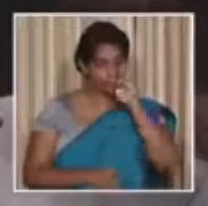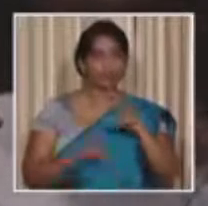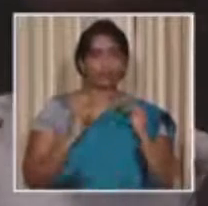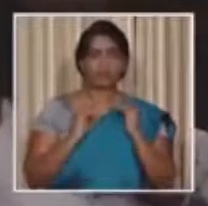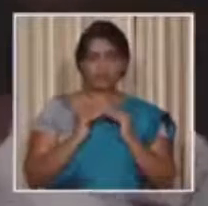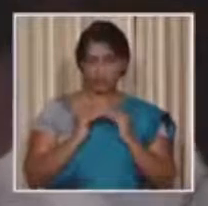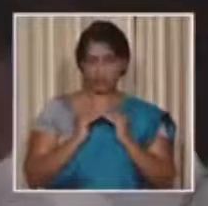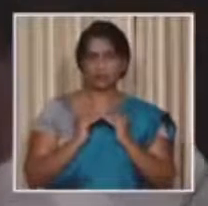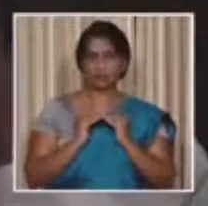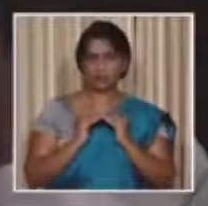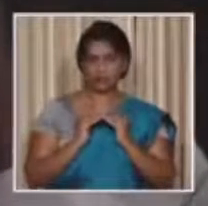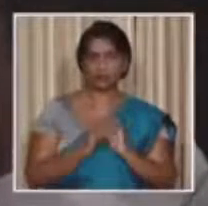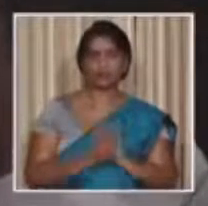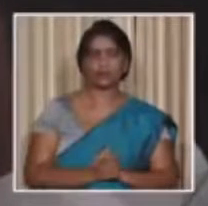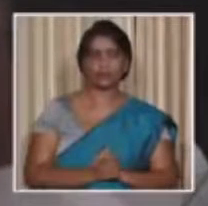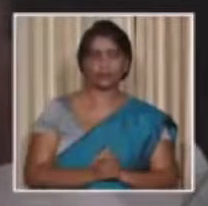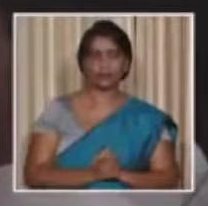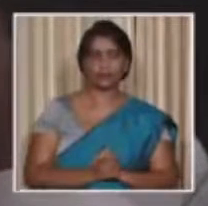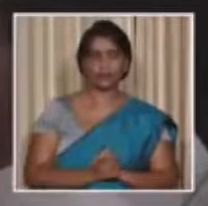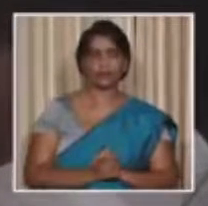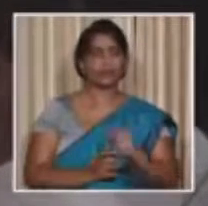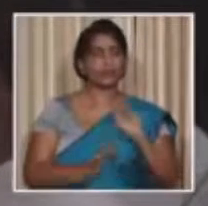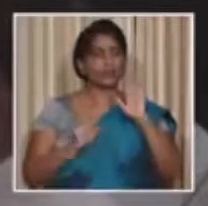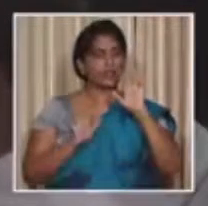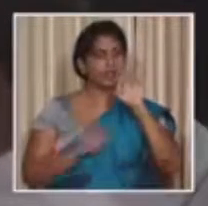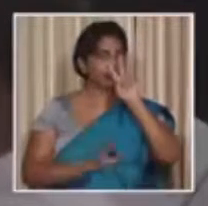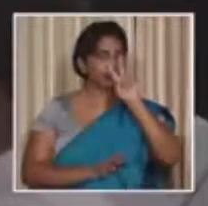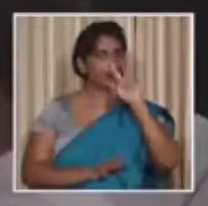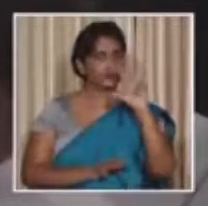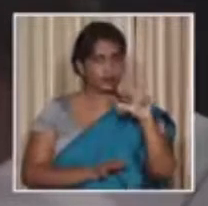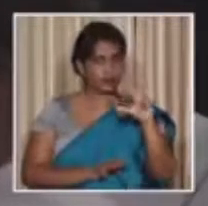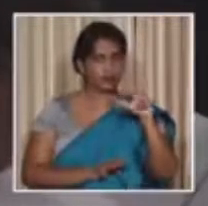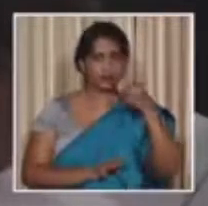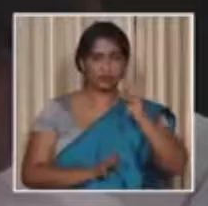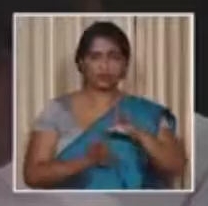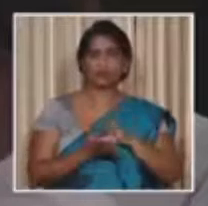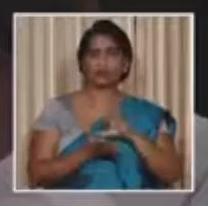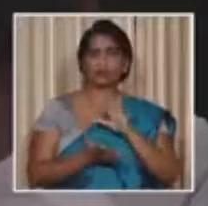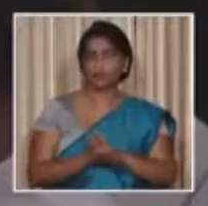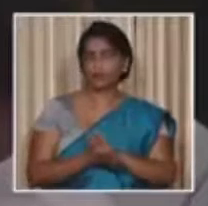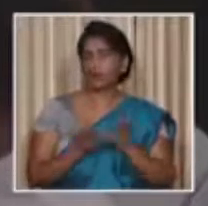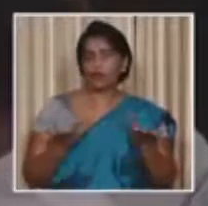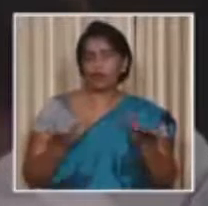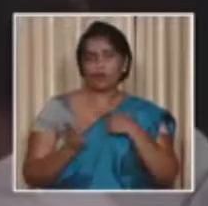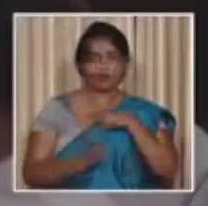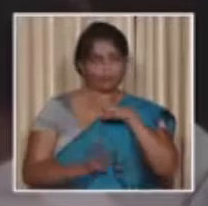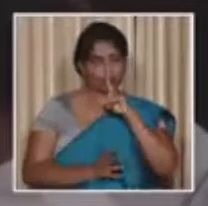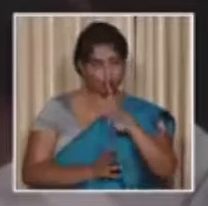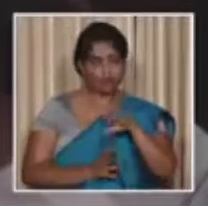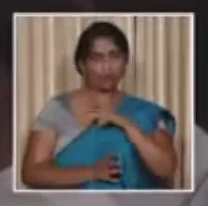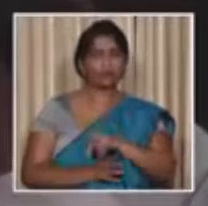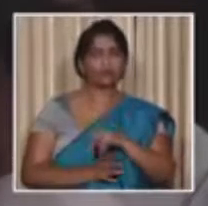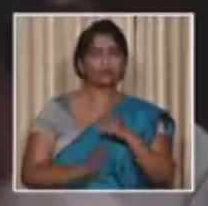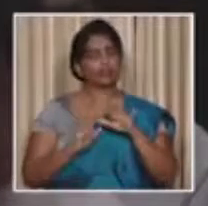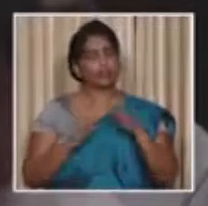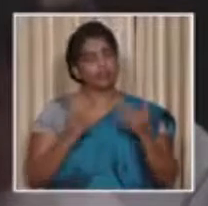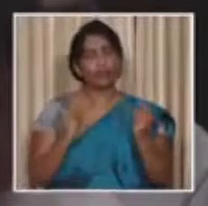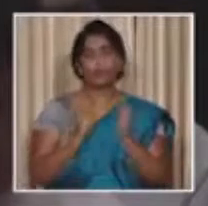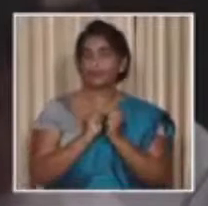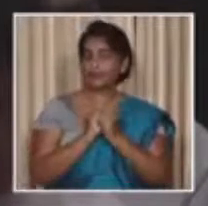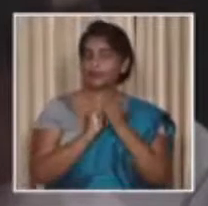කරු කතානායකතුමනි 9 වෙනි කියන්නේ 28 වෙනි ස්ථාවර නියෝගයේ කුමක් සඳහන් තිබුණද කිසියම් වැඩ